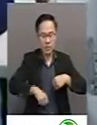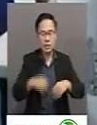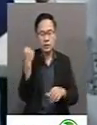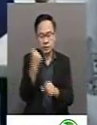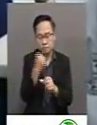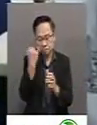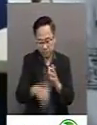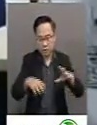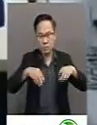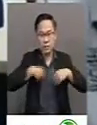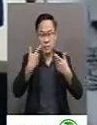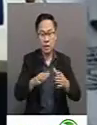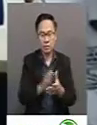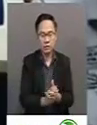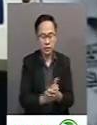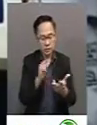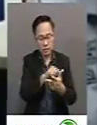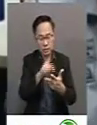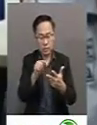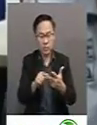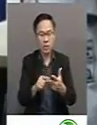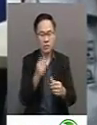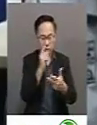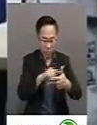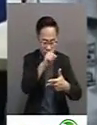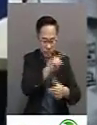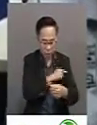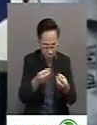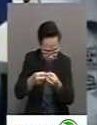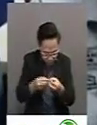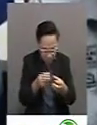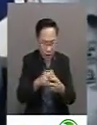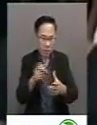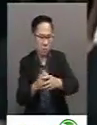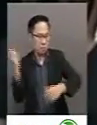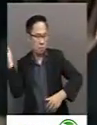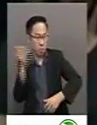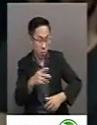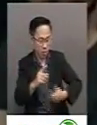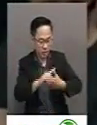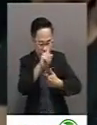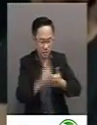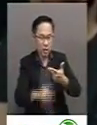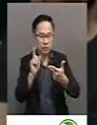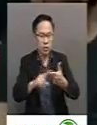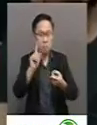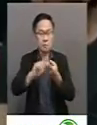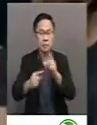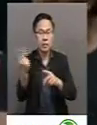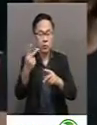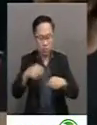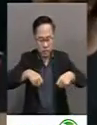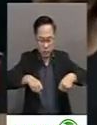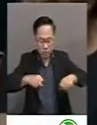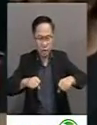งข้อกล่าวหาซึ่งนายเอกชัยทำหน้าที่เป็นผู้ประกอบระเบิดและก็เป็นคนโยนระเบิดด้วยชักชวนเพื่อนมาร่วมก่อเหตุตอนนี้